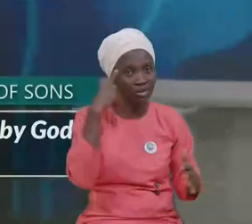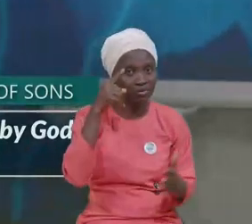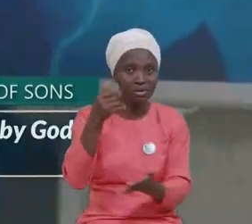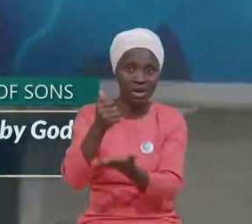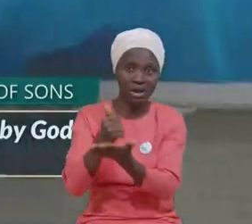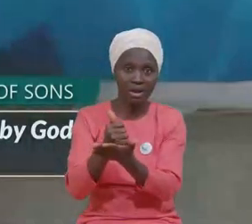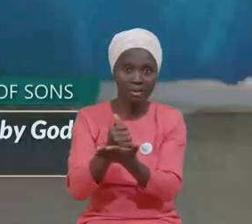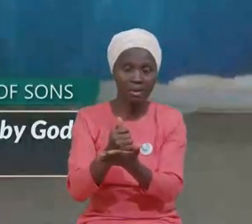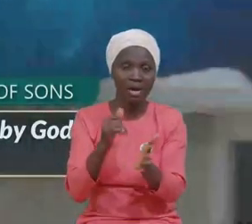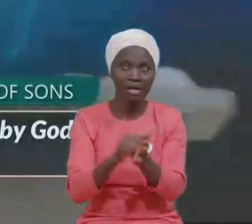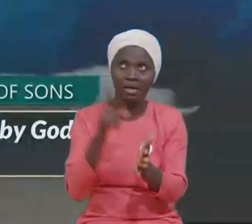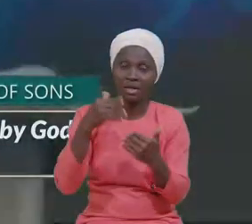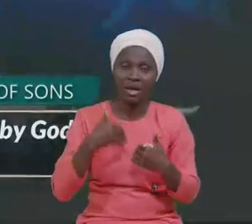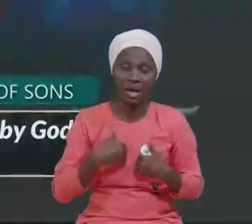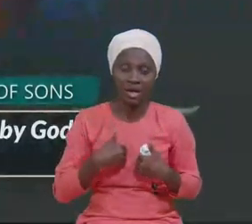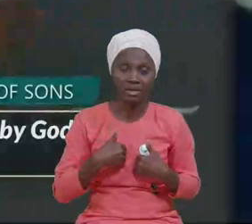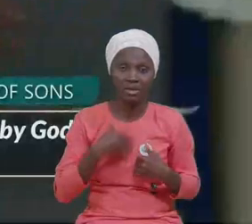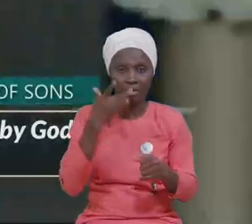Miséricorde pour le secours qu'il nous a promis.